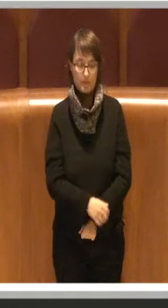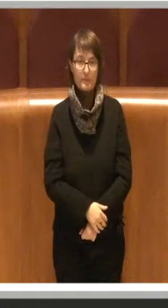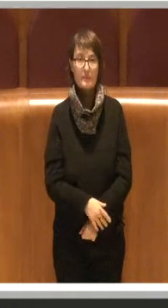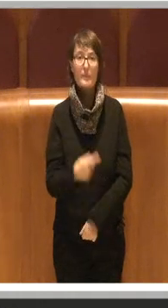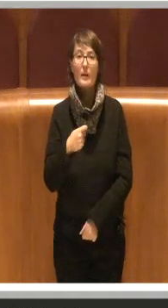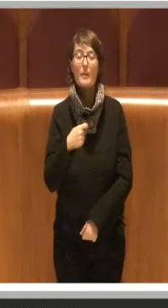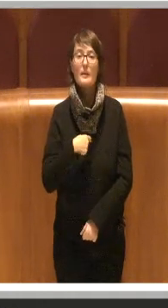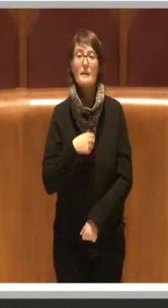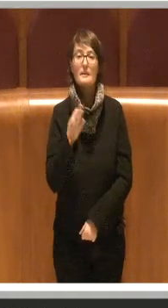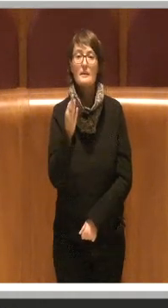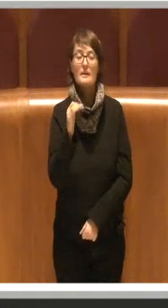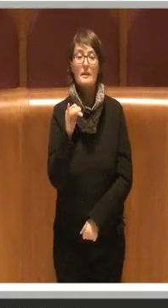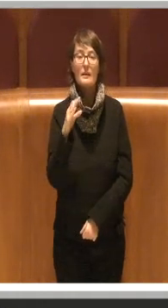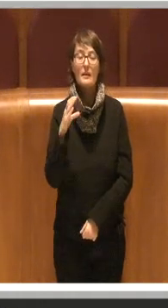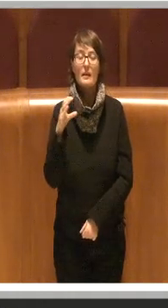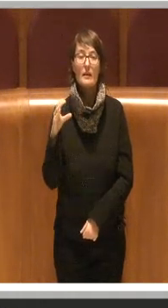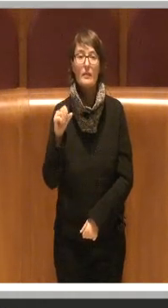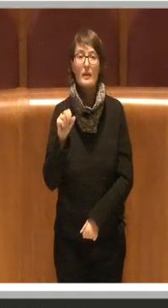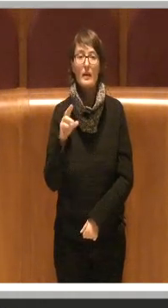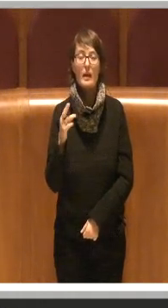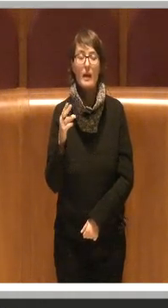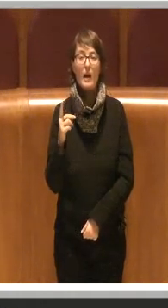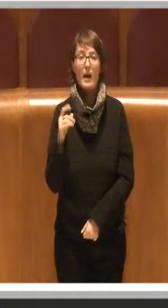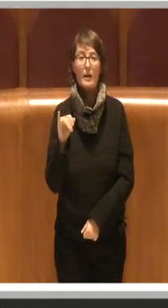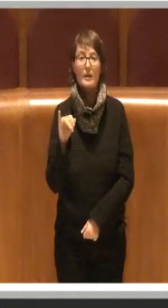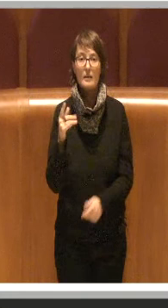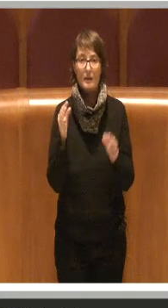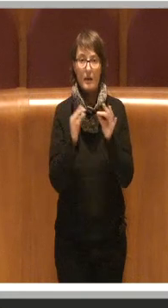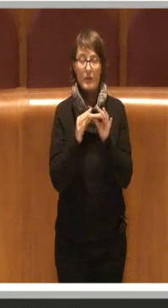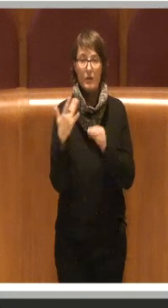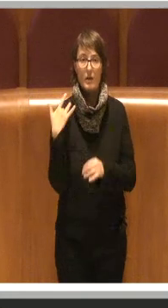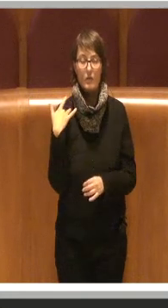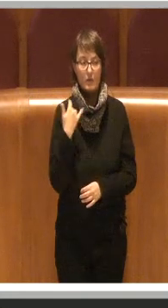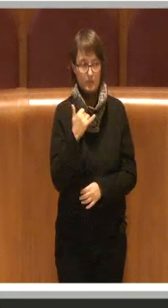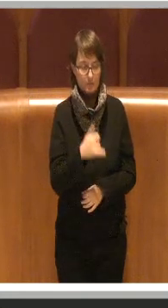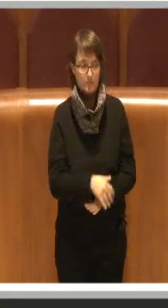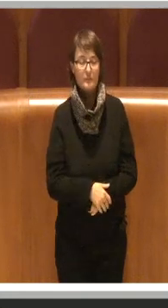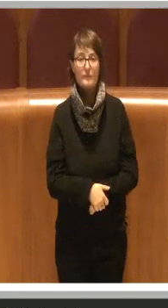Presidente Ficcardi, favorevole, grazie. Ficcardi è favorevole.